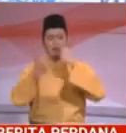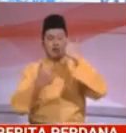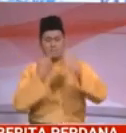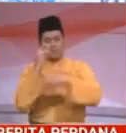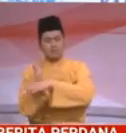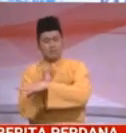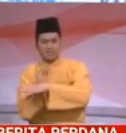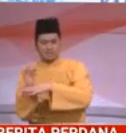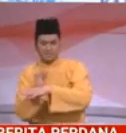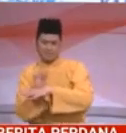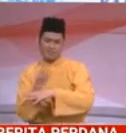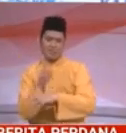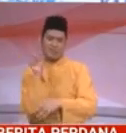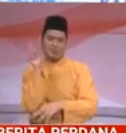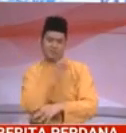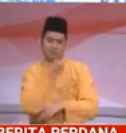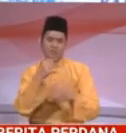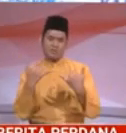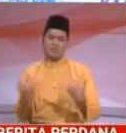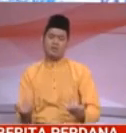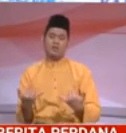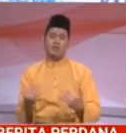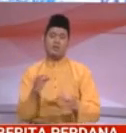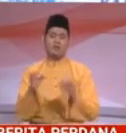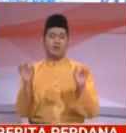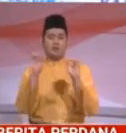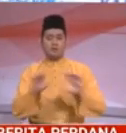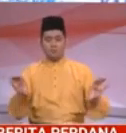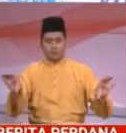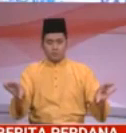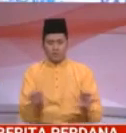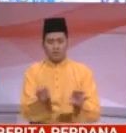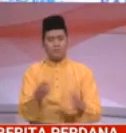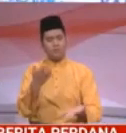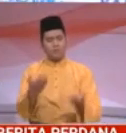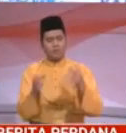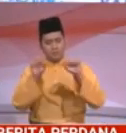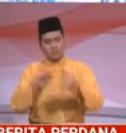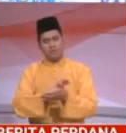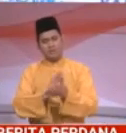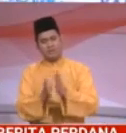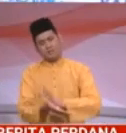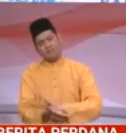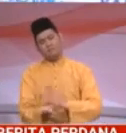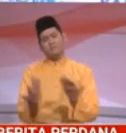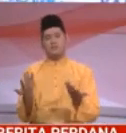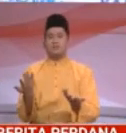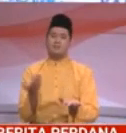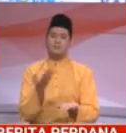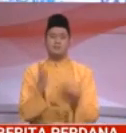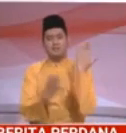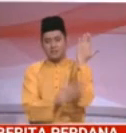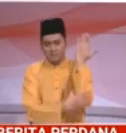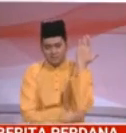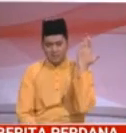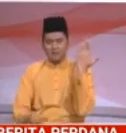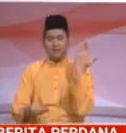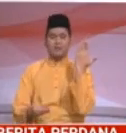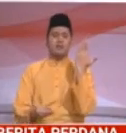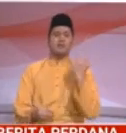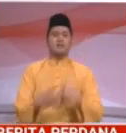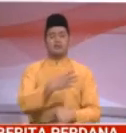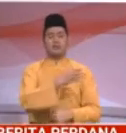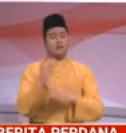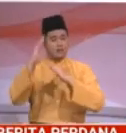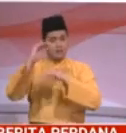terjejas teruk dan jika tidak berbuat demikian, pemain industri berkenaan boleh menjadi muflis. Beliau turut berpendapat industri